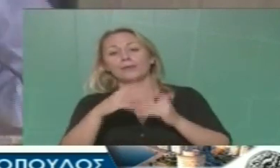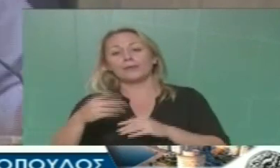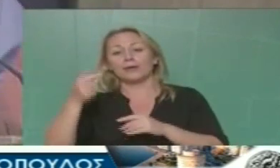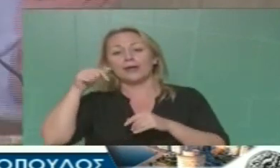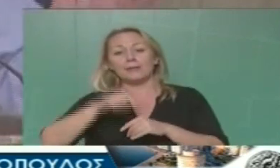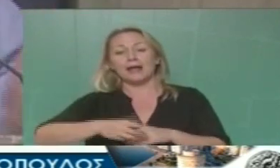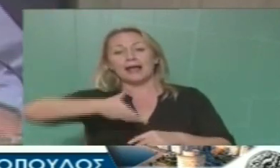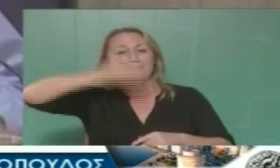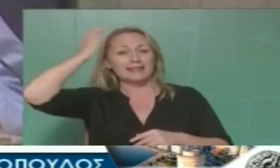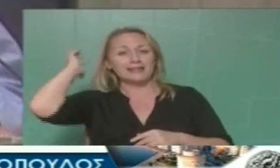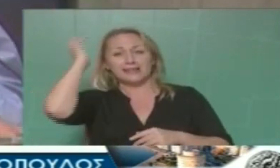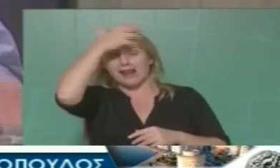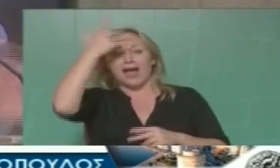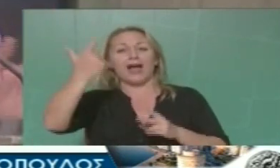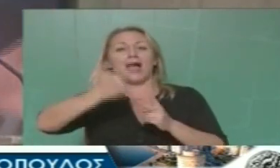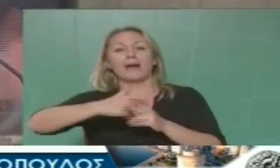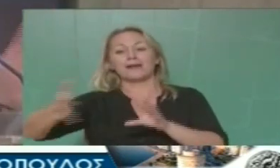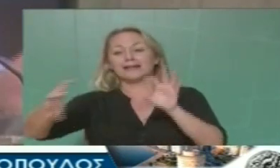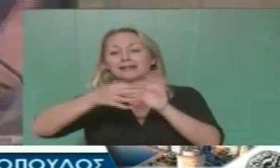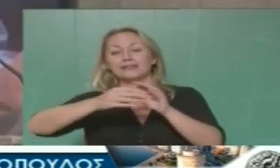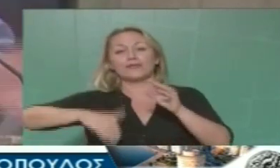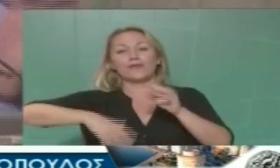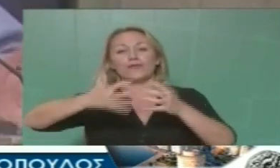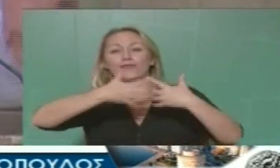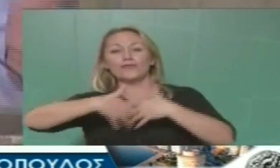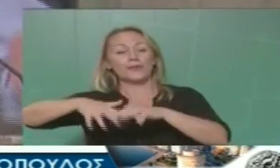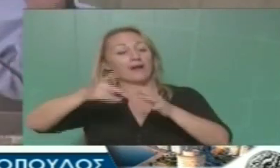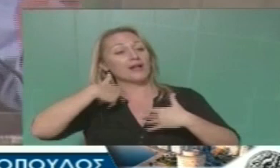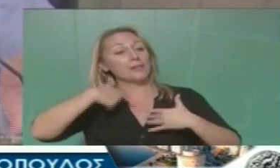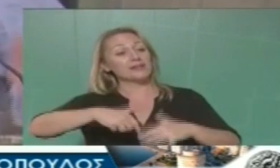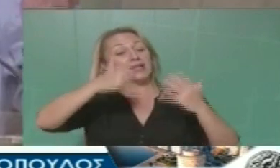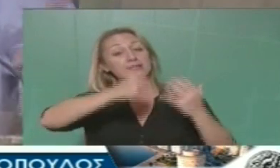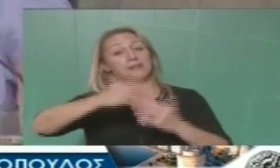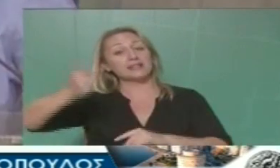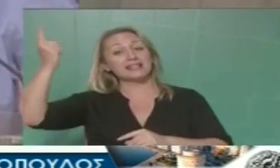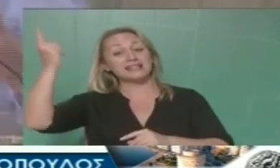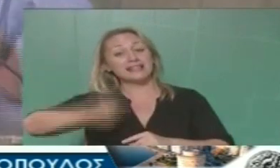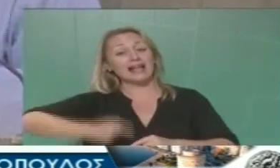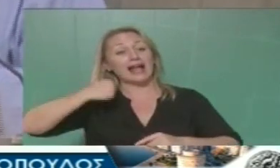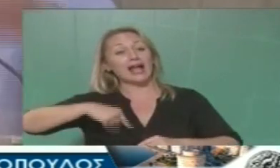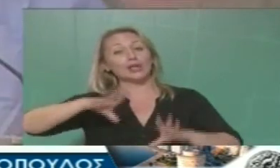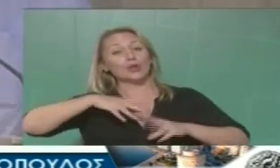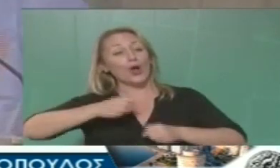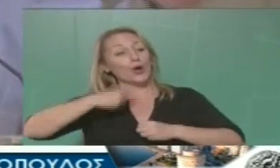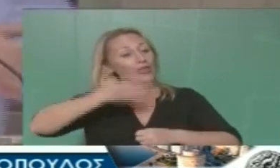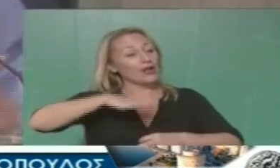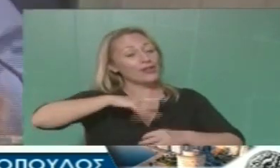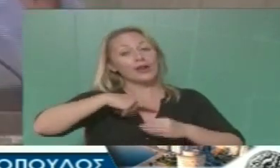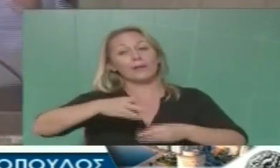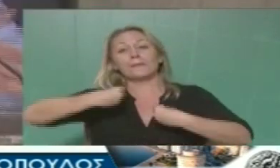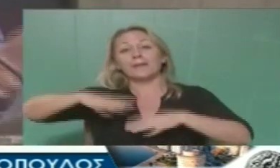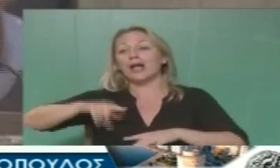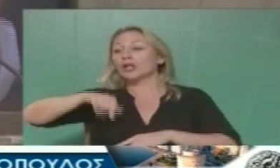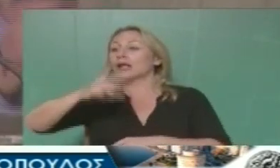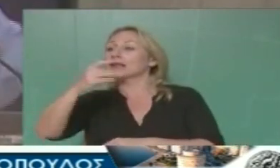Μέρκελ, τον Τραμπ, μέχρι το Σύνδεσμο Βιομηχάνων, που τους είπε, κύριοι του ΣΥΡΙΖΑ, μας κάνανε το 65% των χατριών. Περιμένουμε τώρα το 35% από τη Νέα